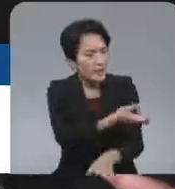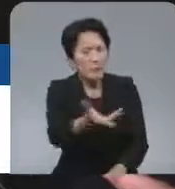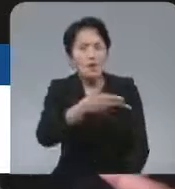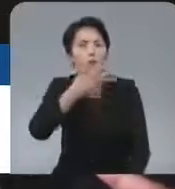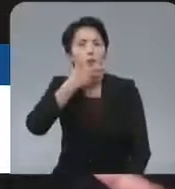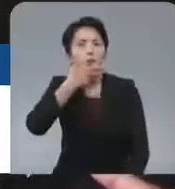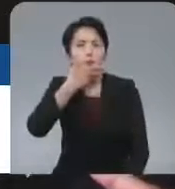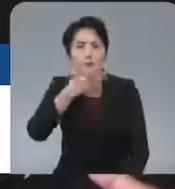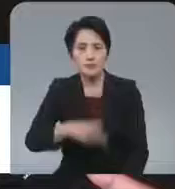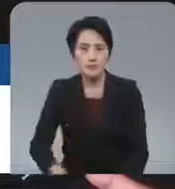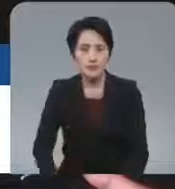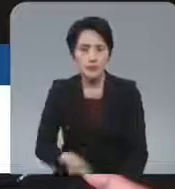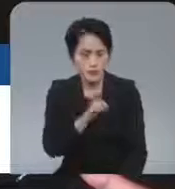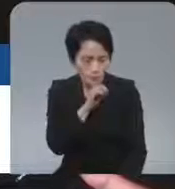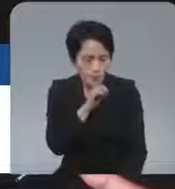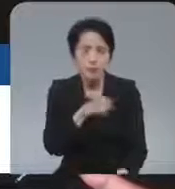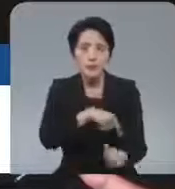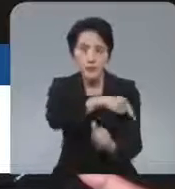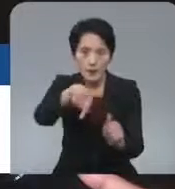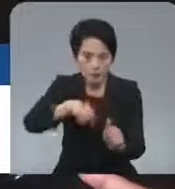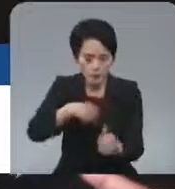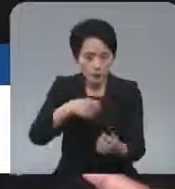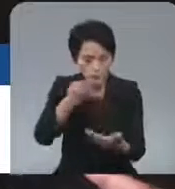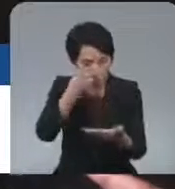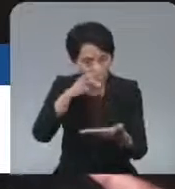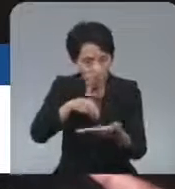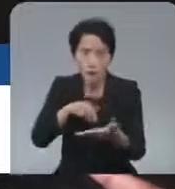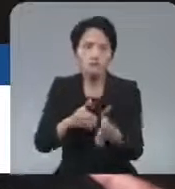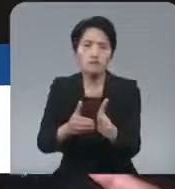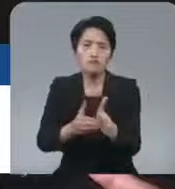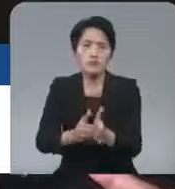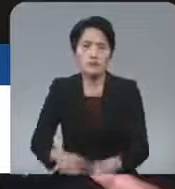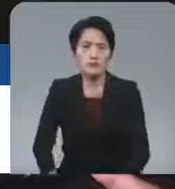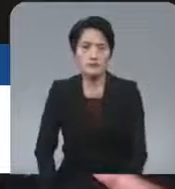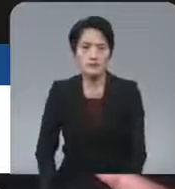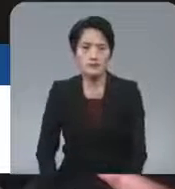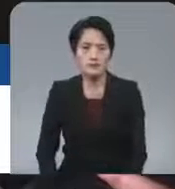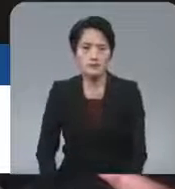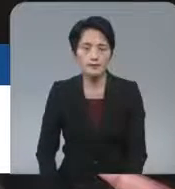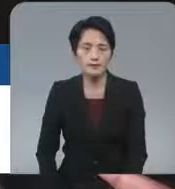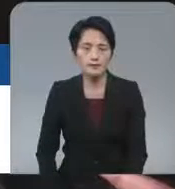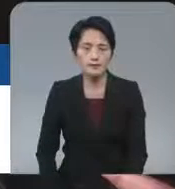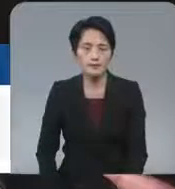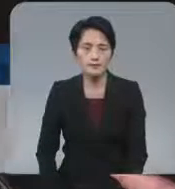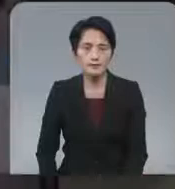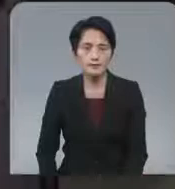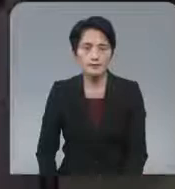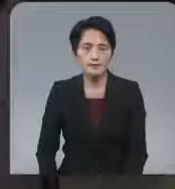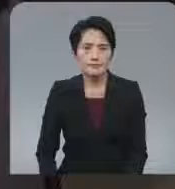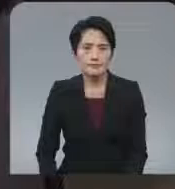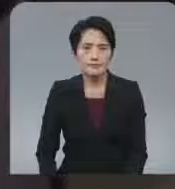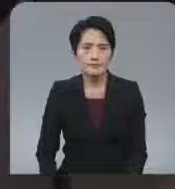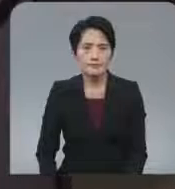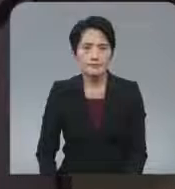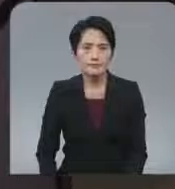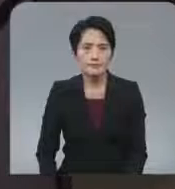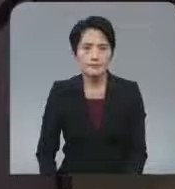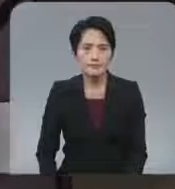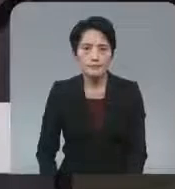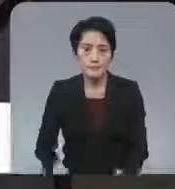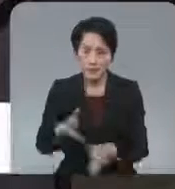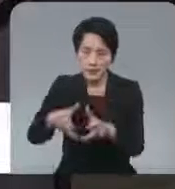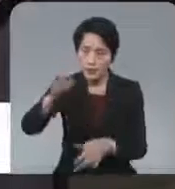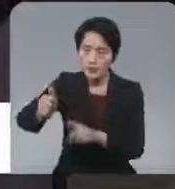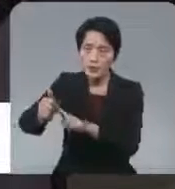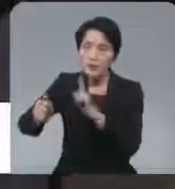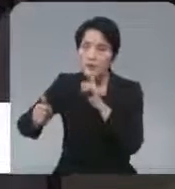政府人士随即进行了会晤。文胜玉表示，美方出于稳定全球半导体供应的目的要求